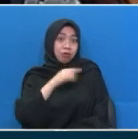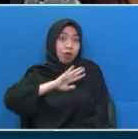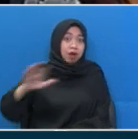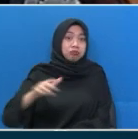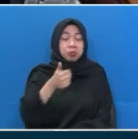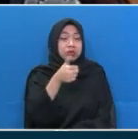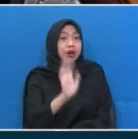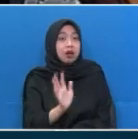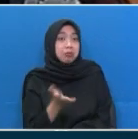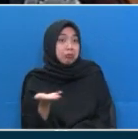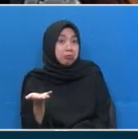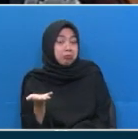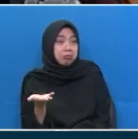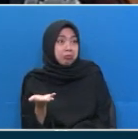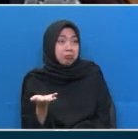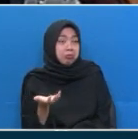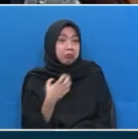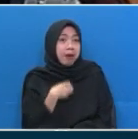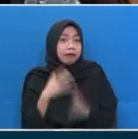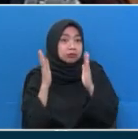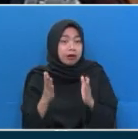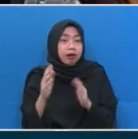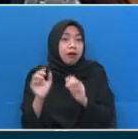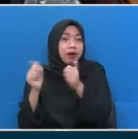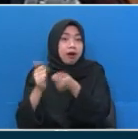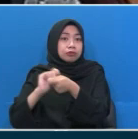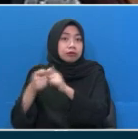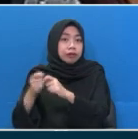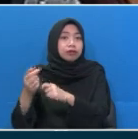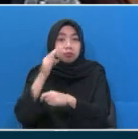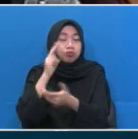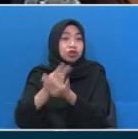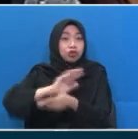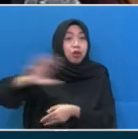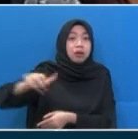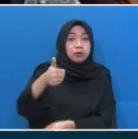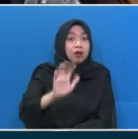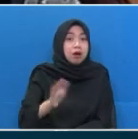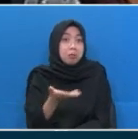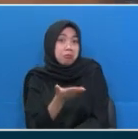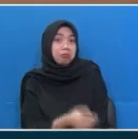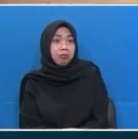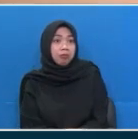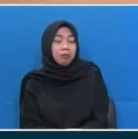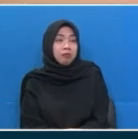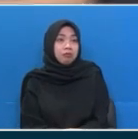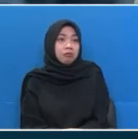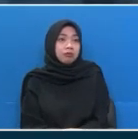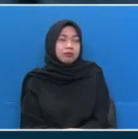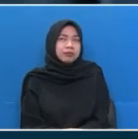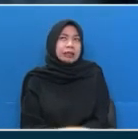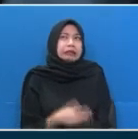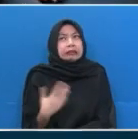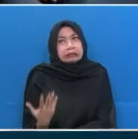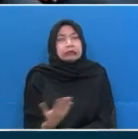ataupun menjadi bantahan dari kuasa hukum bahwa hasil penjelasan dari tes poligraf ini sebenarnya tidak valid begitu ya